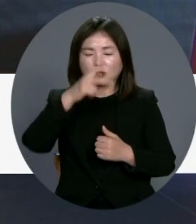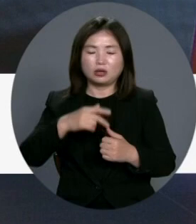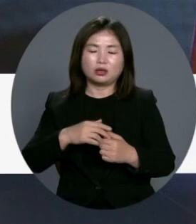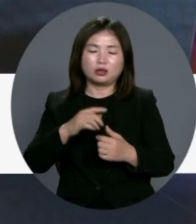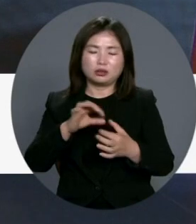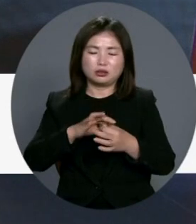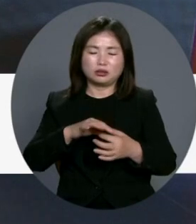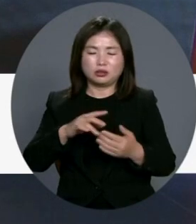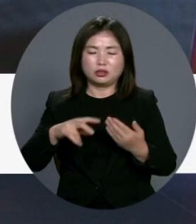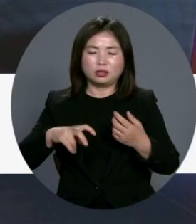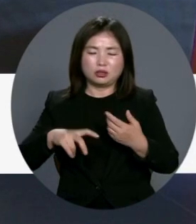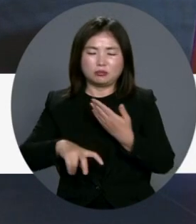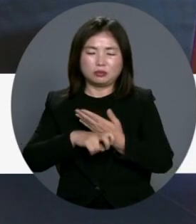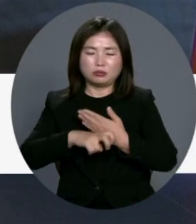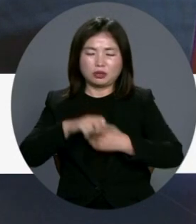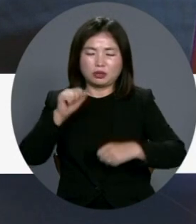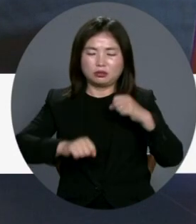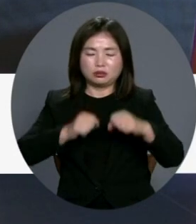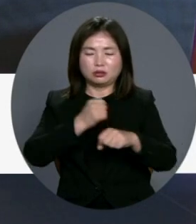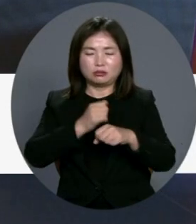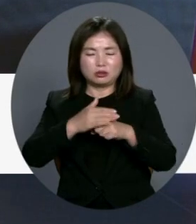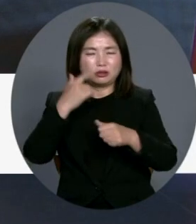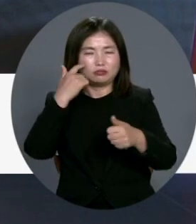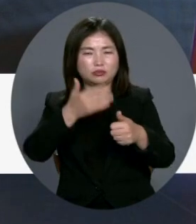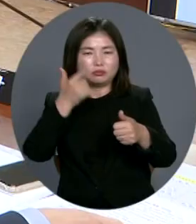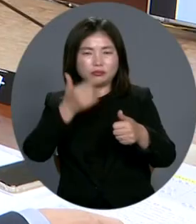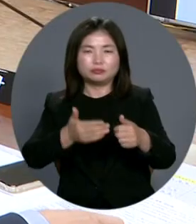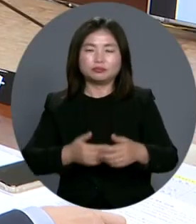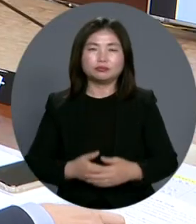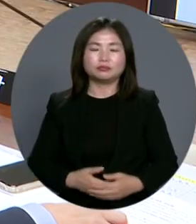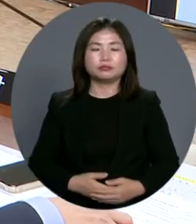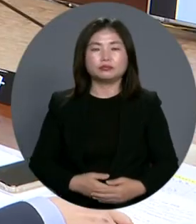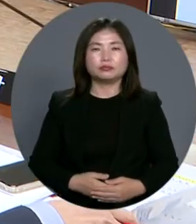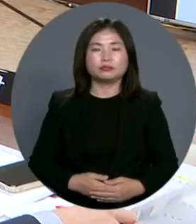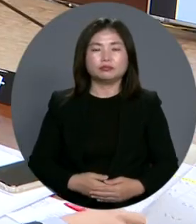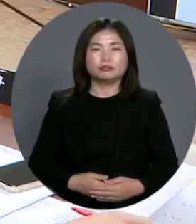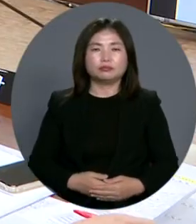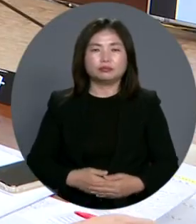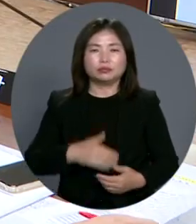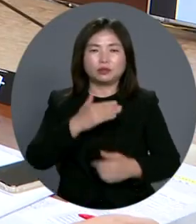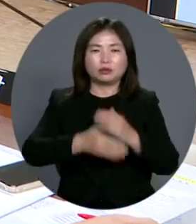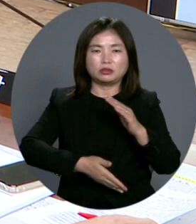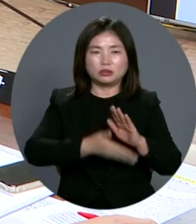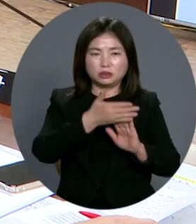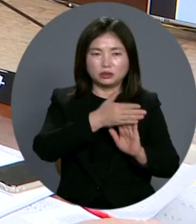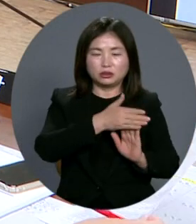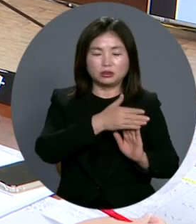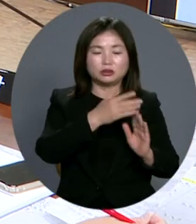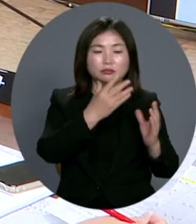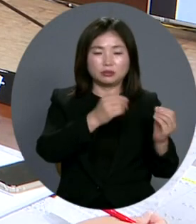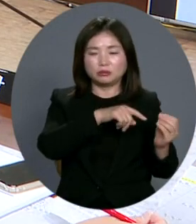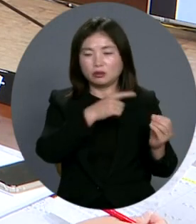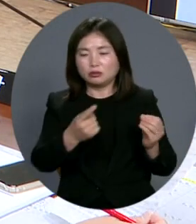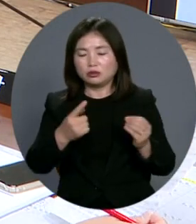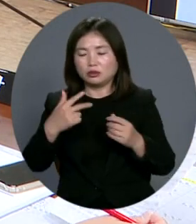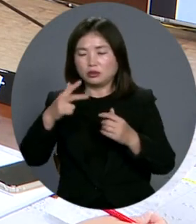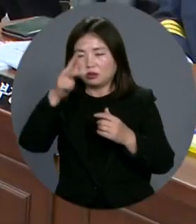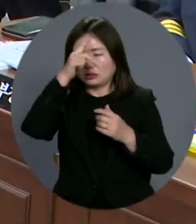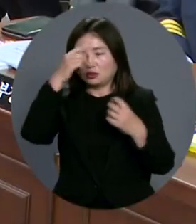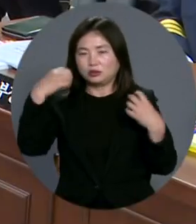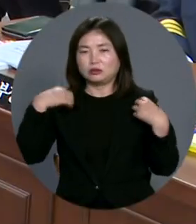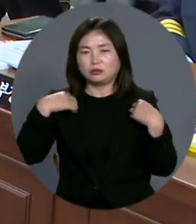질책도 나왔습니다이어서 한태영 기자입니다 대구경찰 대구시에 이어 열린 대구 경찰청 국정